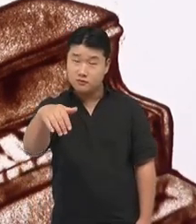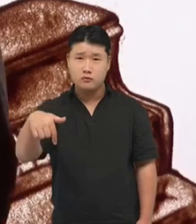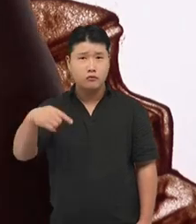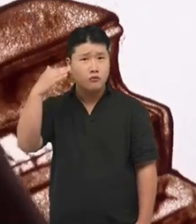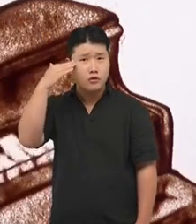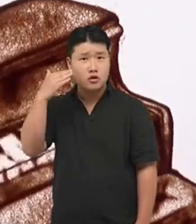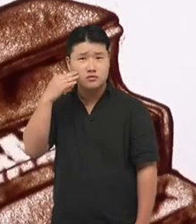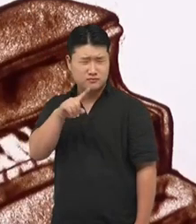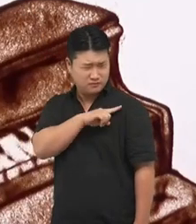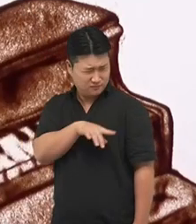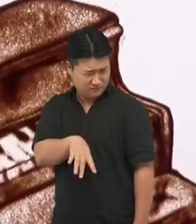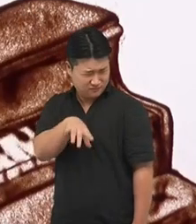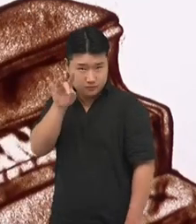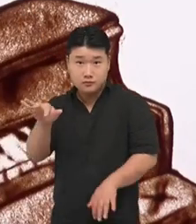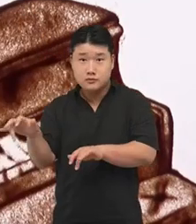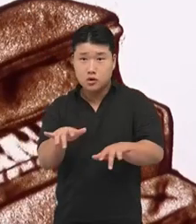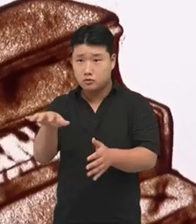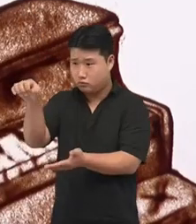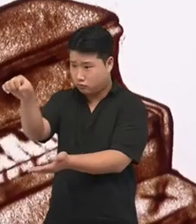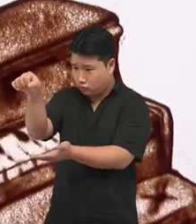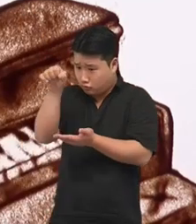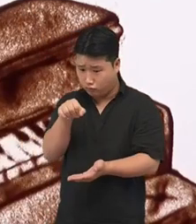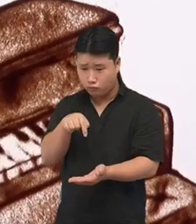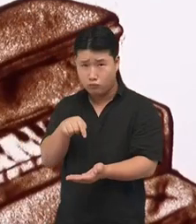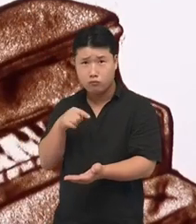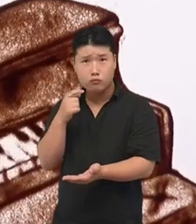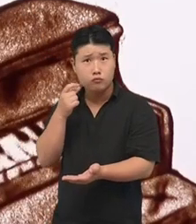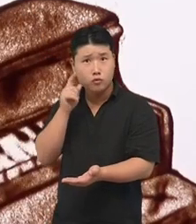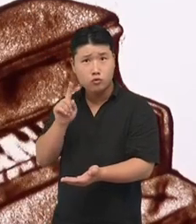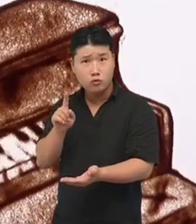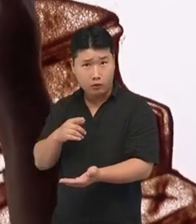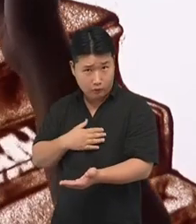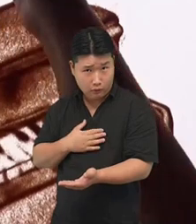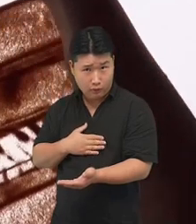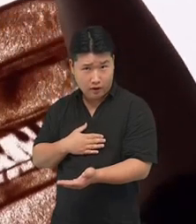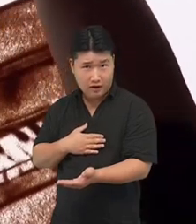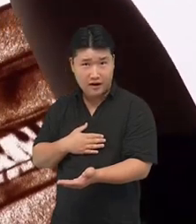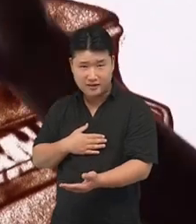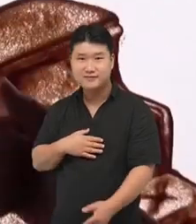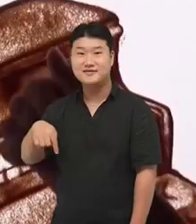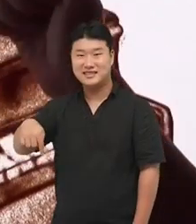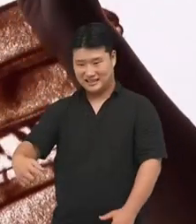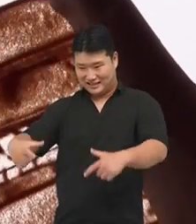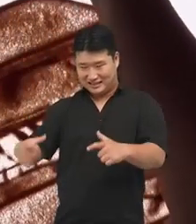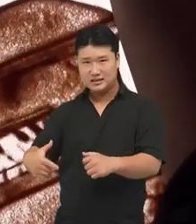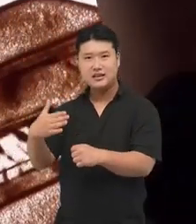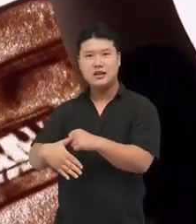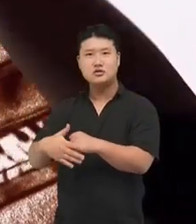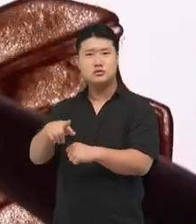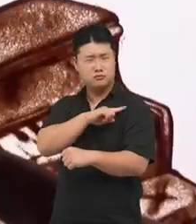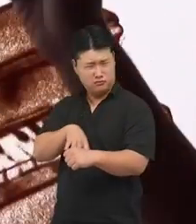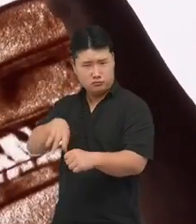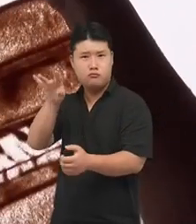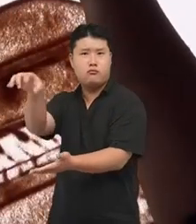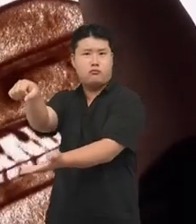우리나라 최초의 피아노는 어디에서 시작되었을까요? 바로 우리가 사는 대구에서 우리나라